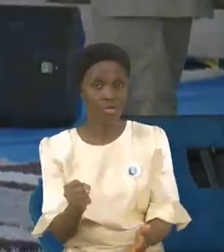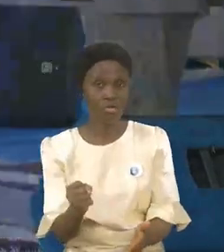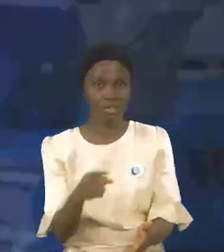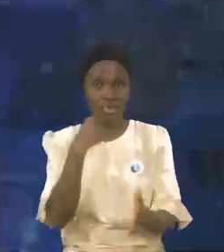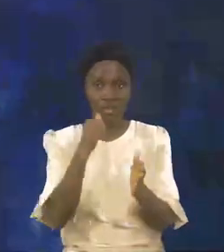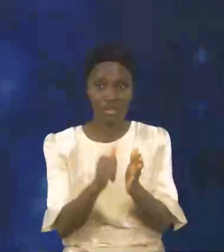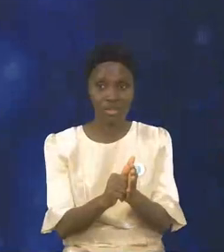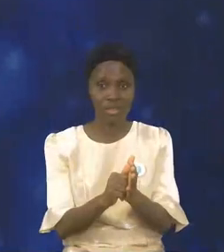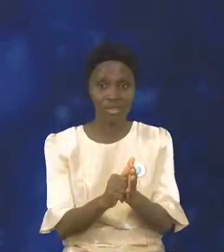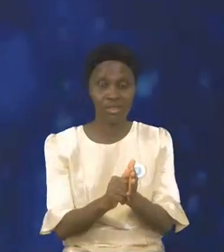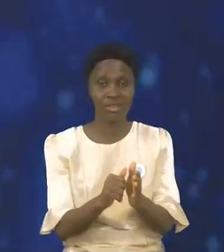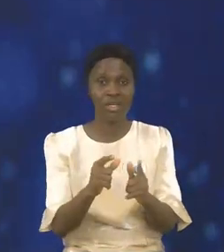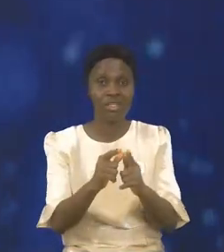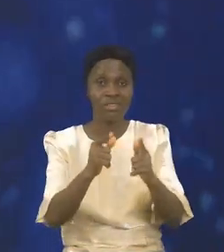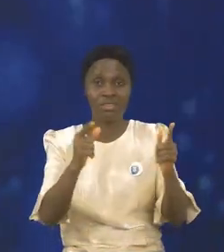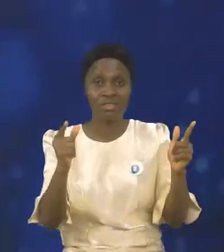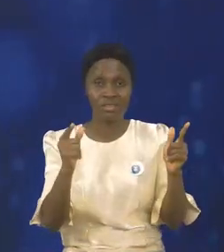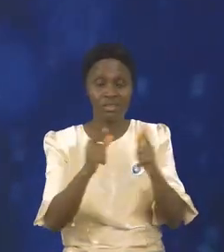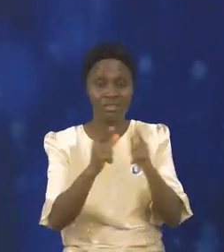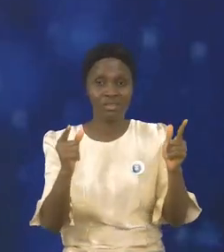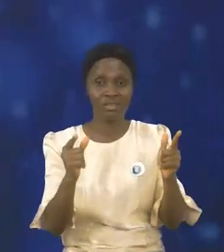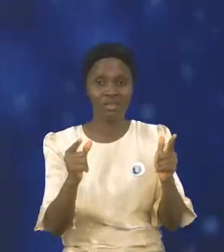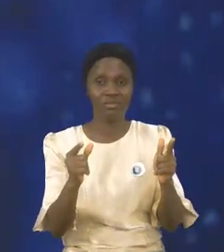différent de tous les autres,